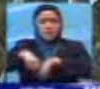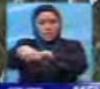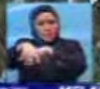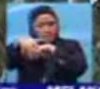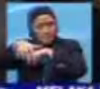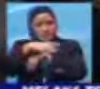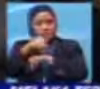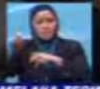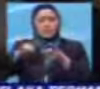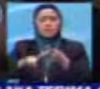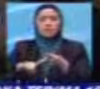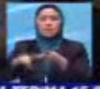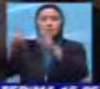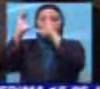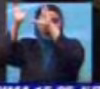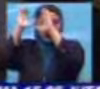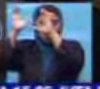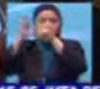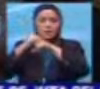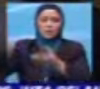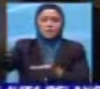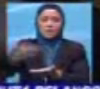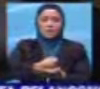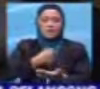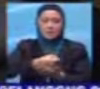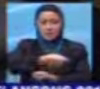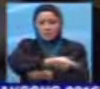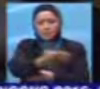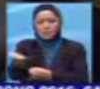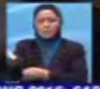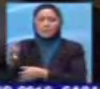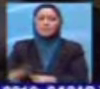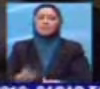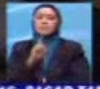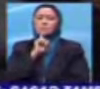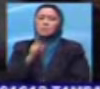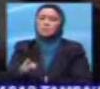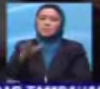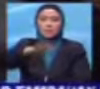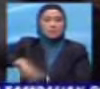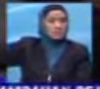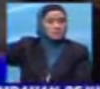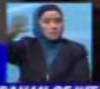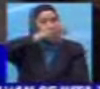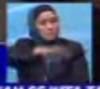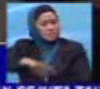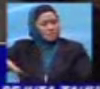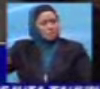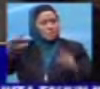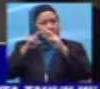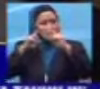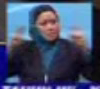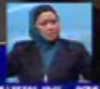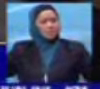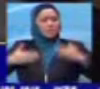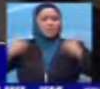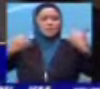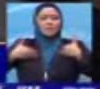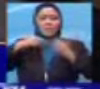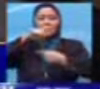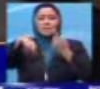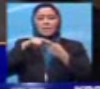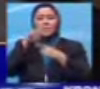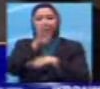hasil laut. Rata-rata masyarakat memang sangat seronok bila Bagan Datuh dijadikan sebuah daerah